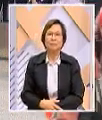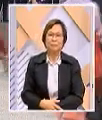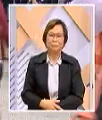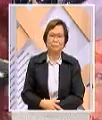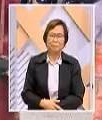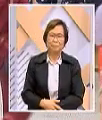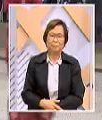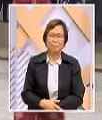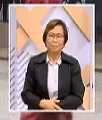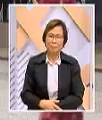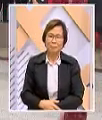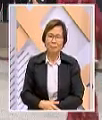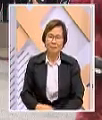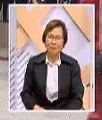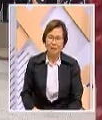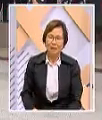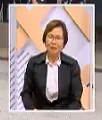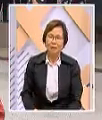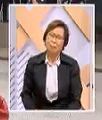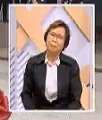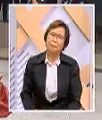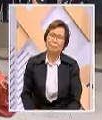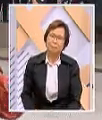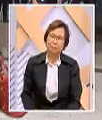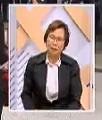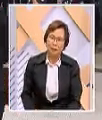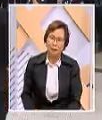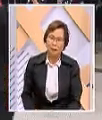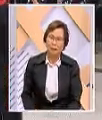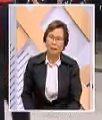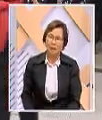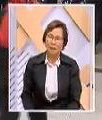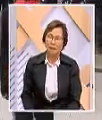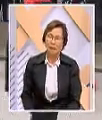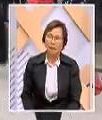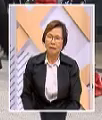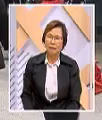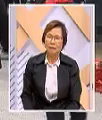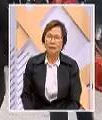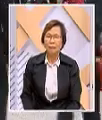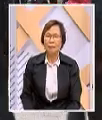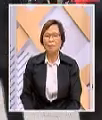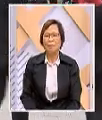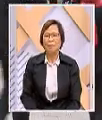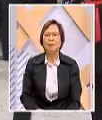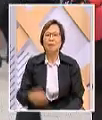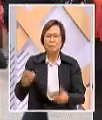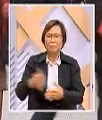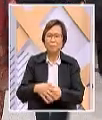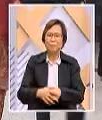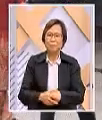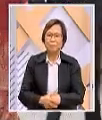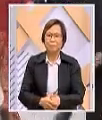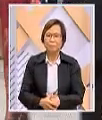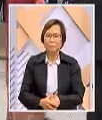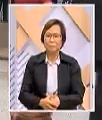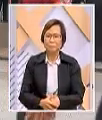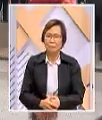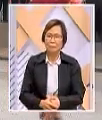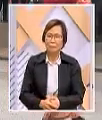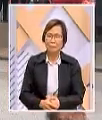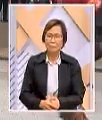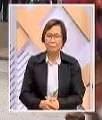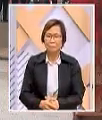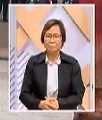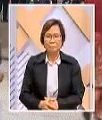terima tetamu, terima menantu, menantunya tiba di hari Minggu. Walaupun tetamu jauh beribu batu, kami